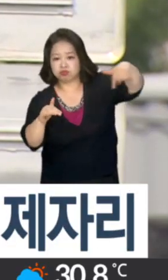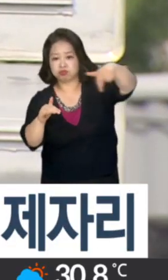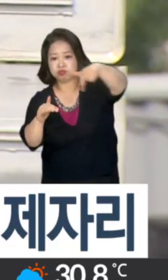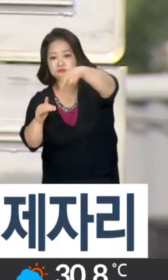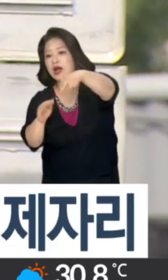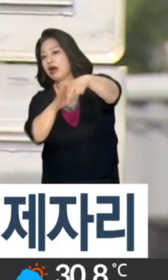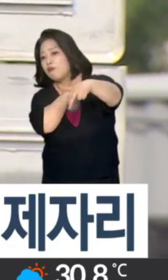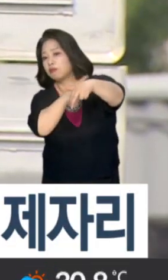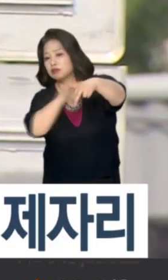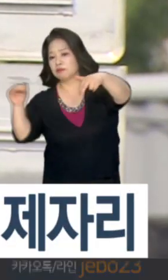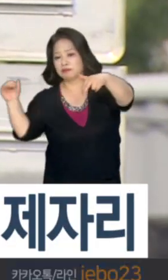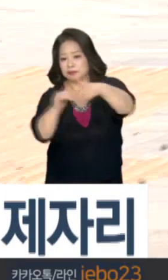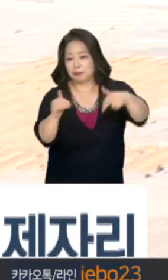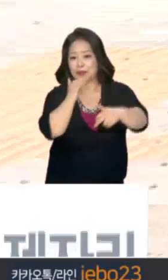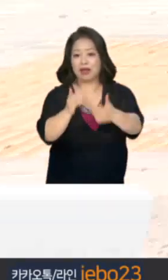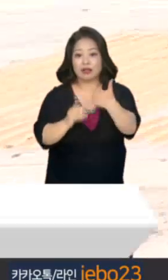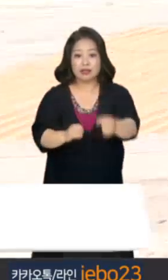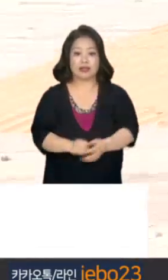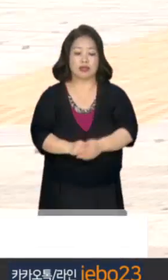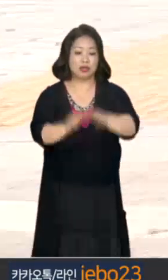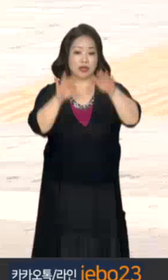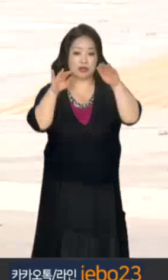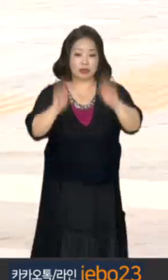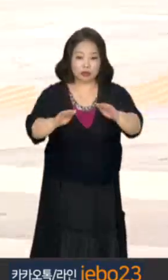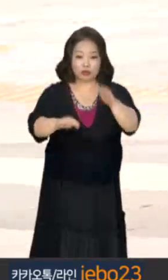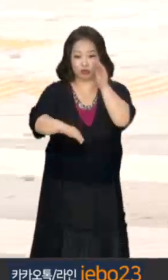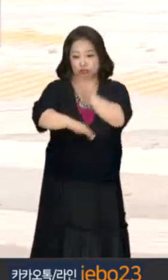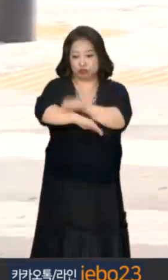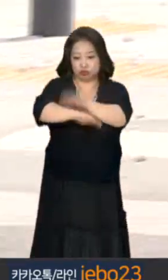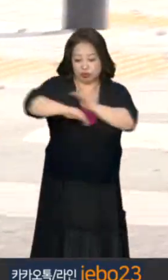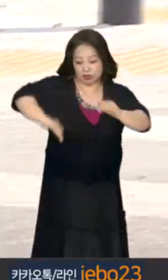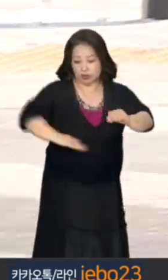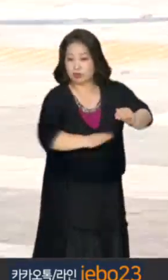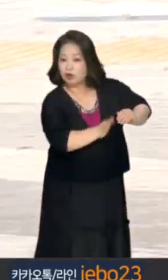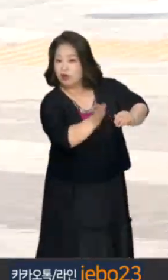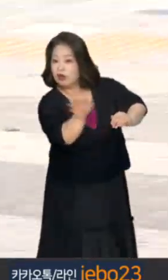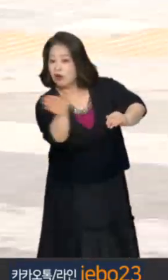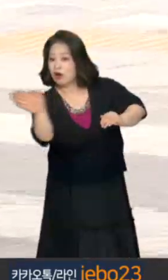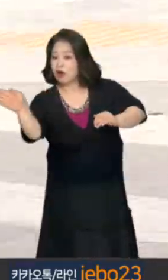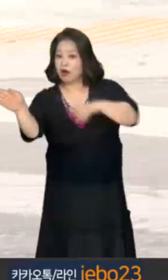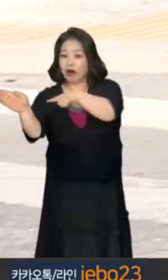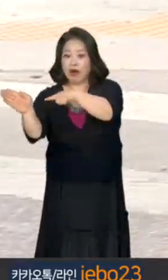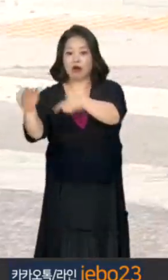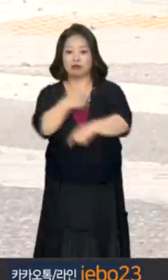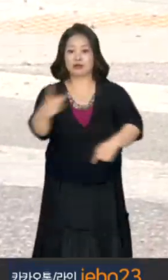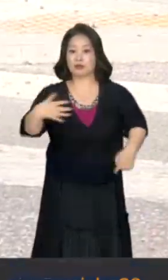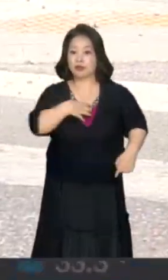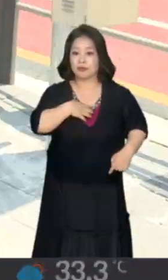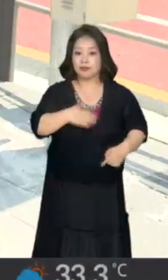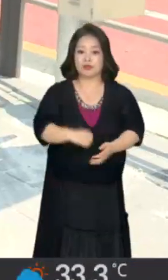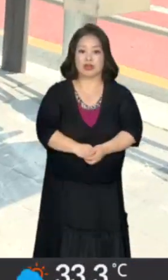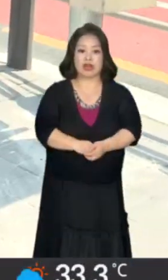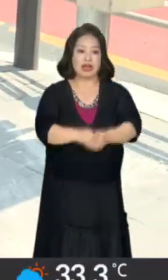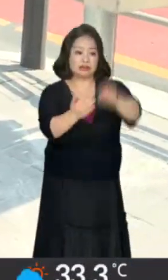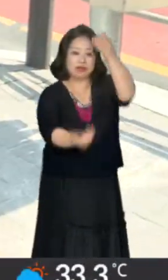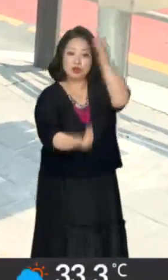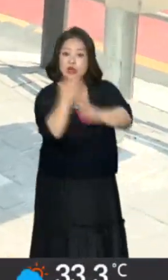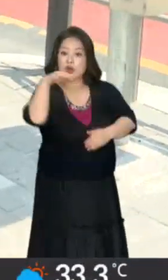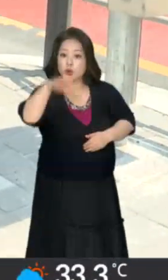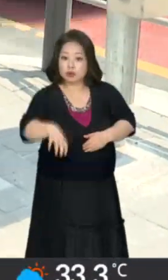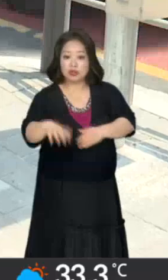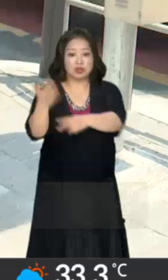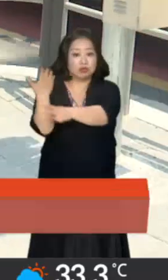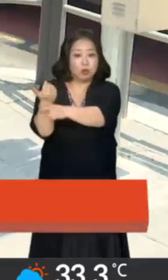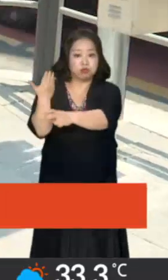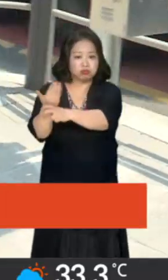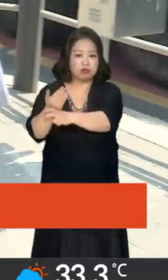못했습니다. 교통섬처럼 빠른 우회전을 돕기 위한 곳은 더 위험합니다. 사고 장소는 실제로